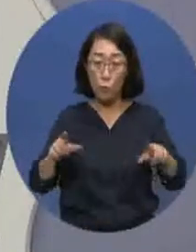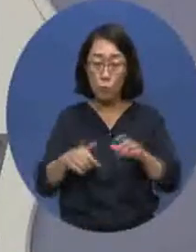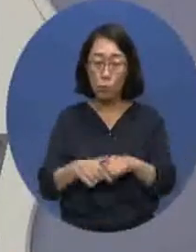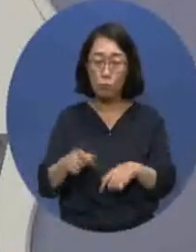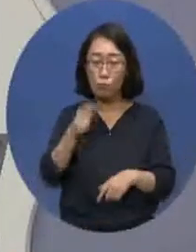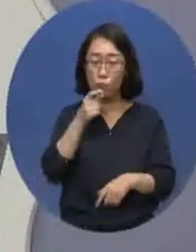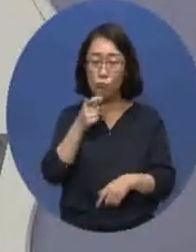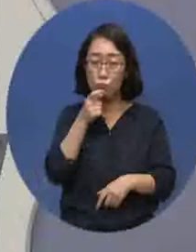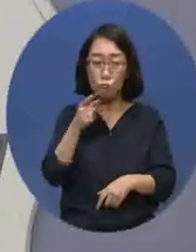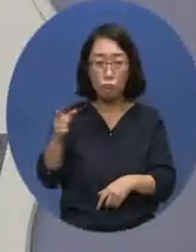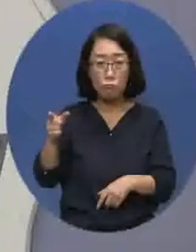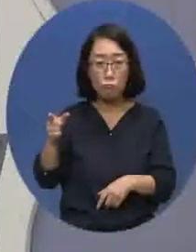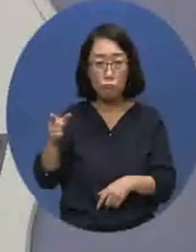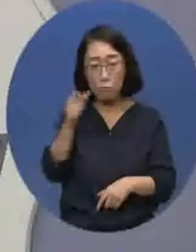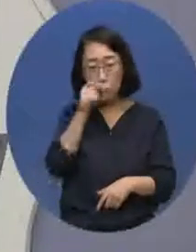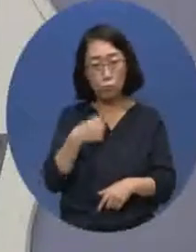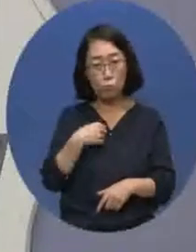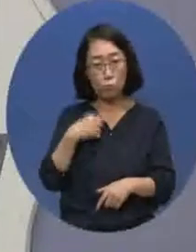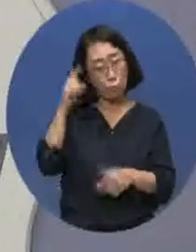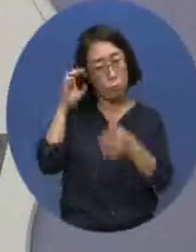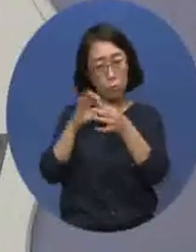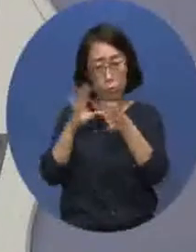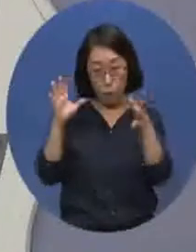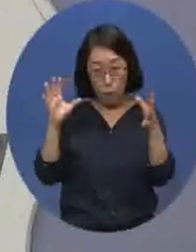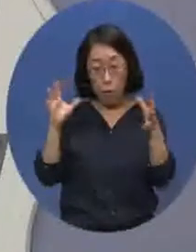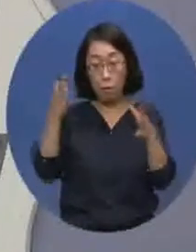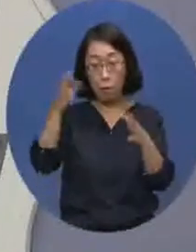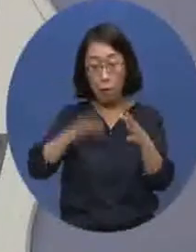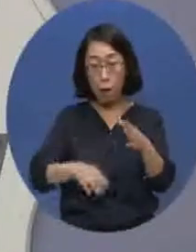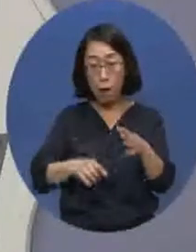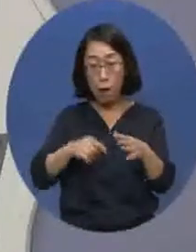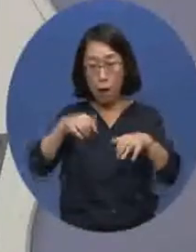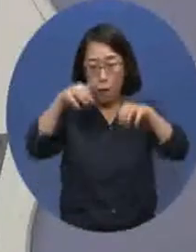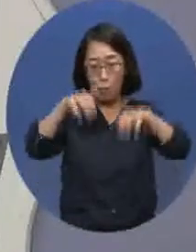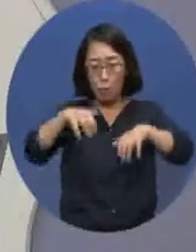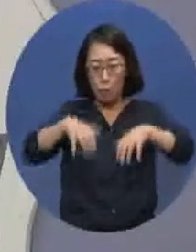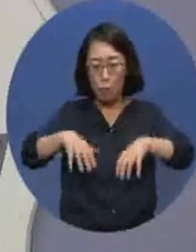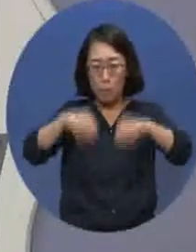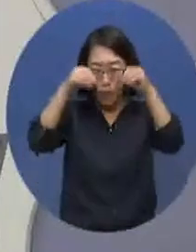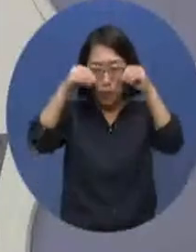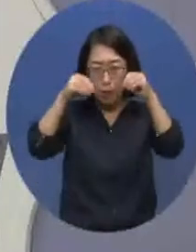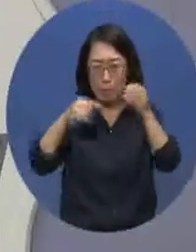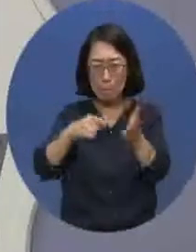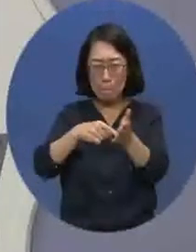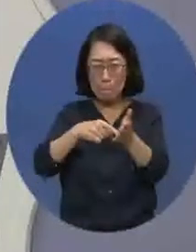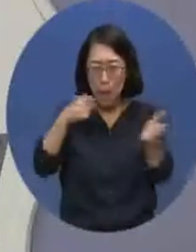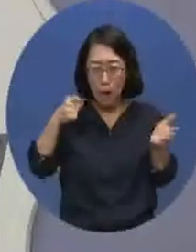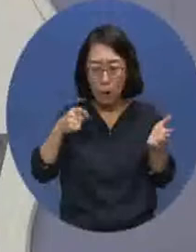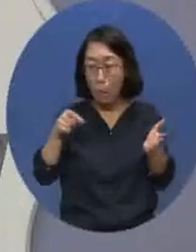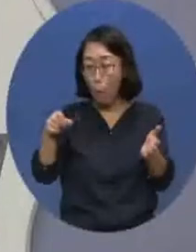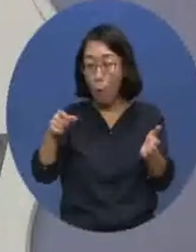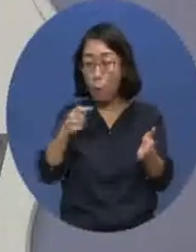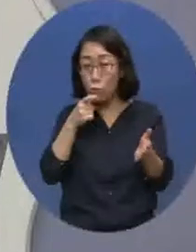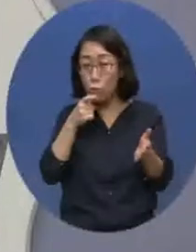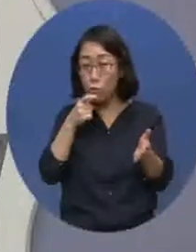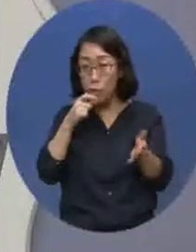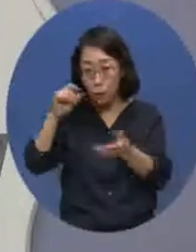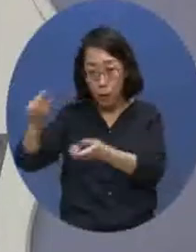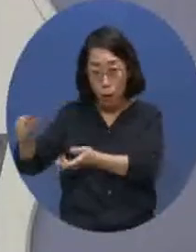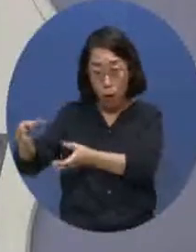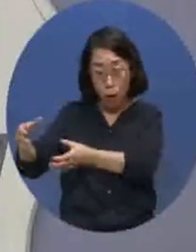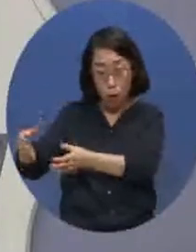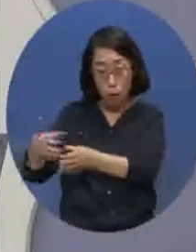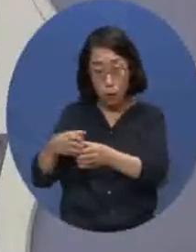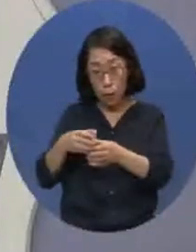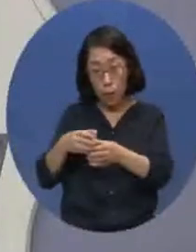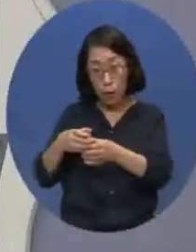지 없는 지 모르지만 가뭄이 라든가 그런 위기 때에는 그 저수지를 유용하게 가져다가 농사를